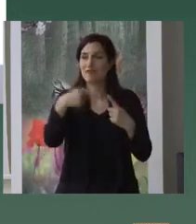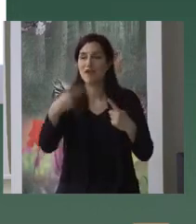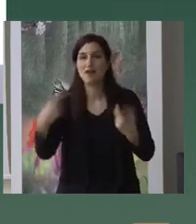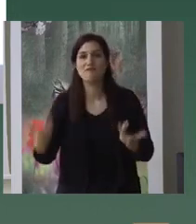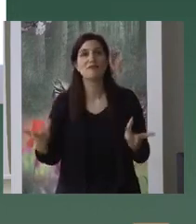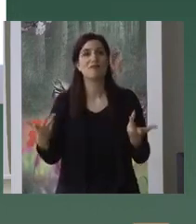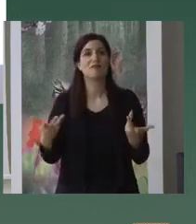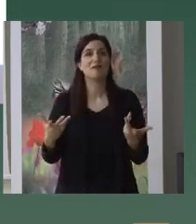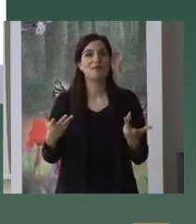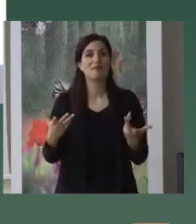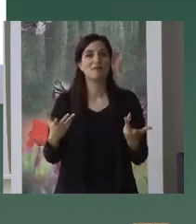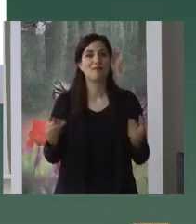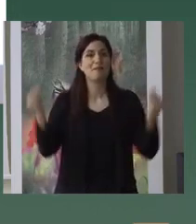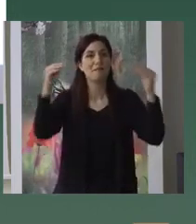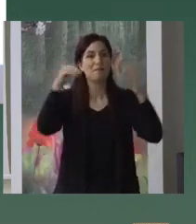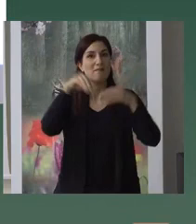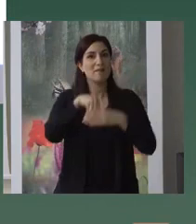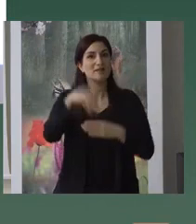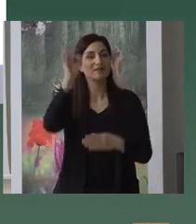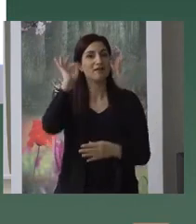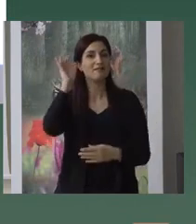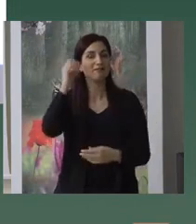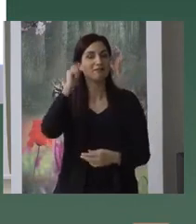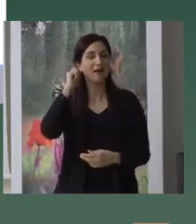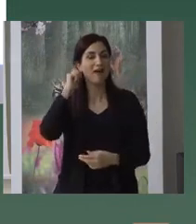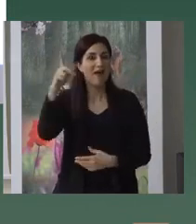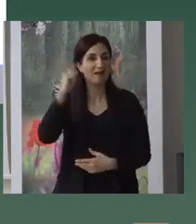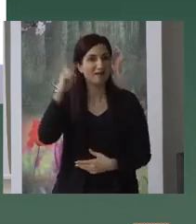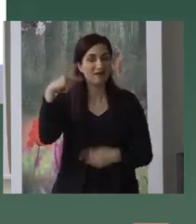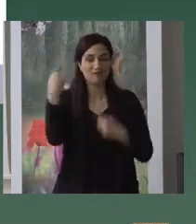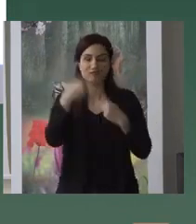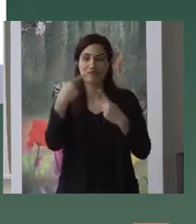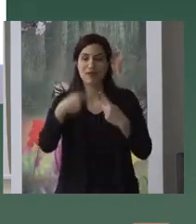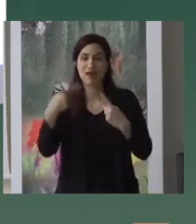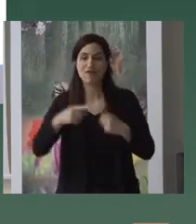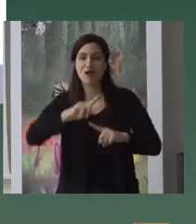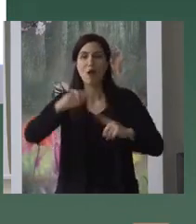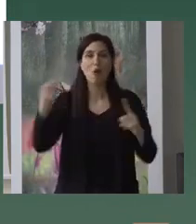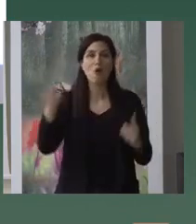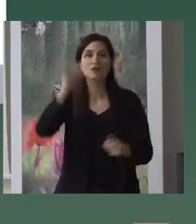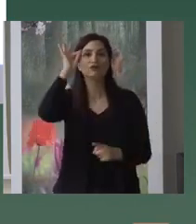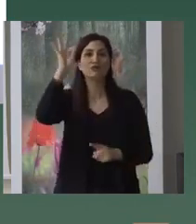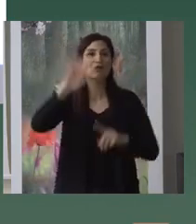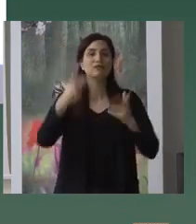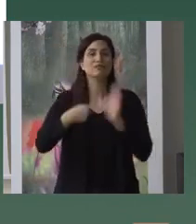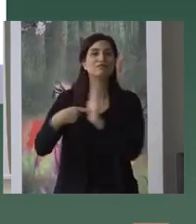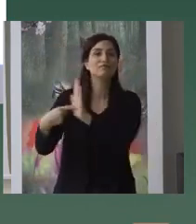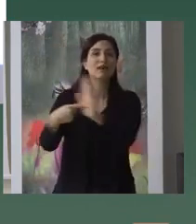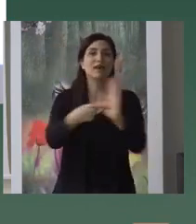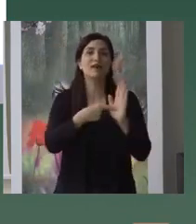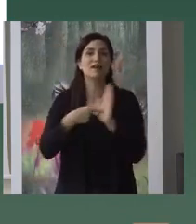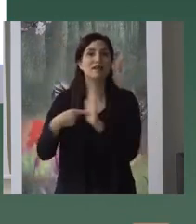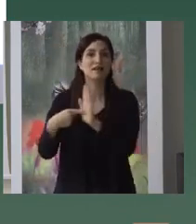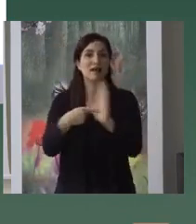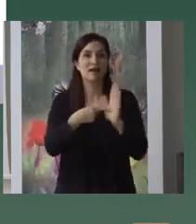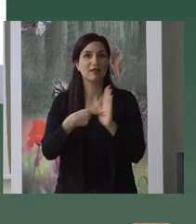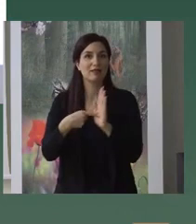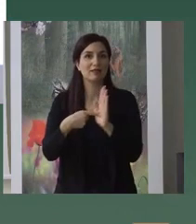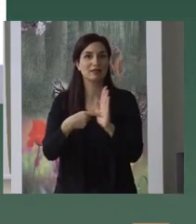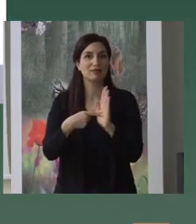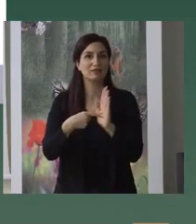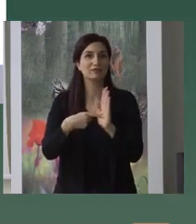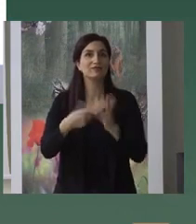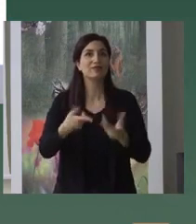πολλές εκδηλώσεις, με στόχο να μεταφέρει αυτό ακριβώς το μήνυμα από τους νέους, αλλά και γενικότερα από τους